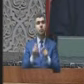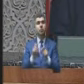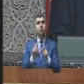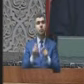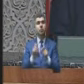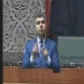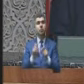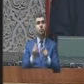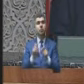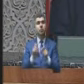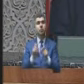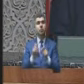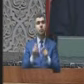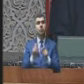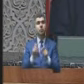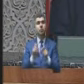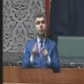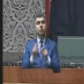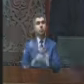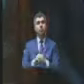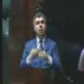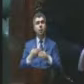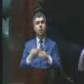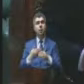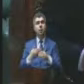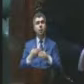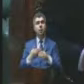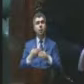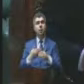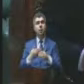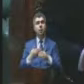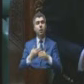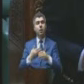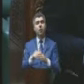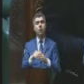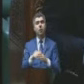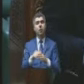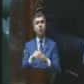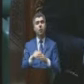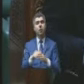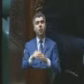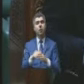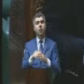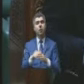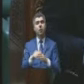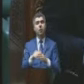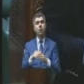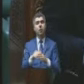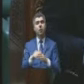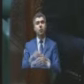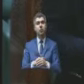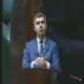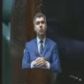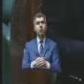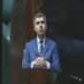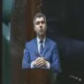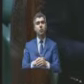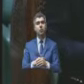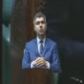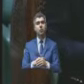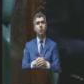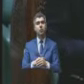شكرا سيد الرئيس، السادة الوزراء المحترمين، السيدات والسادة المستشارين.